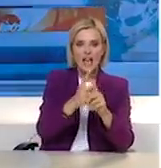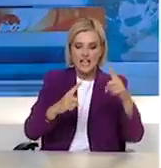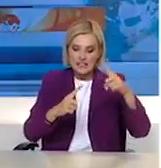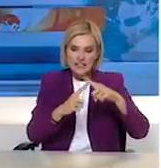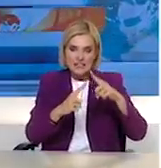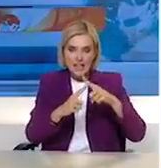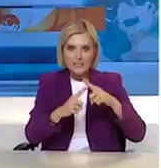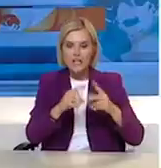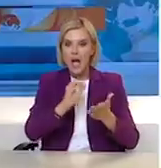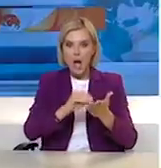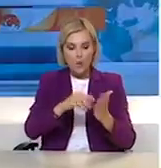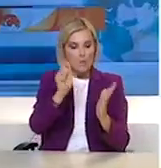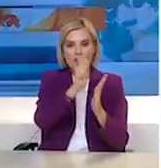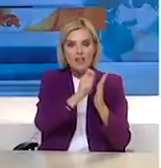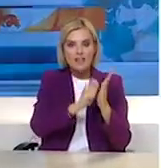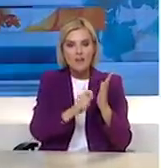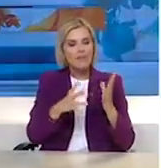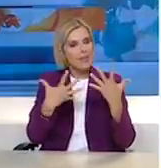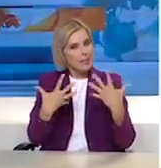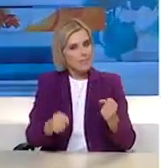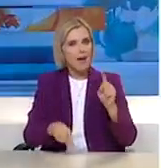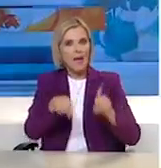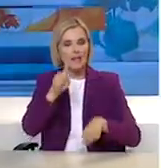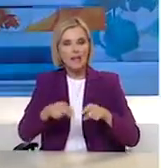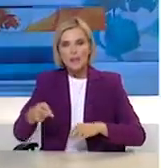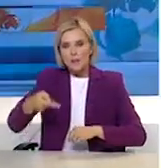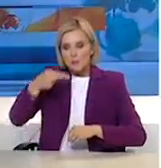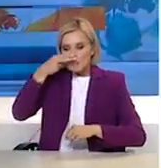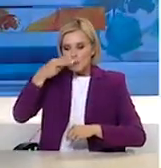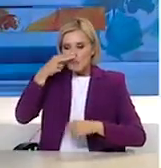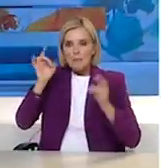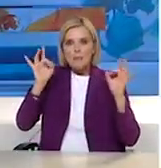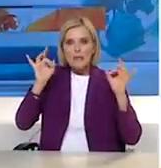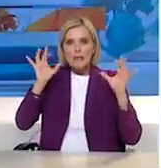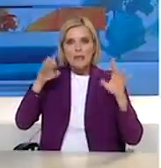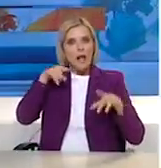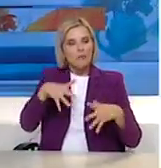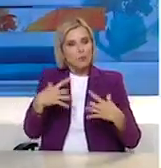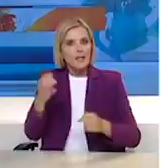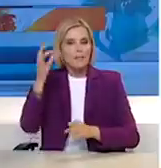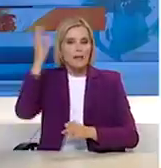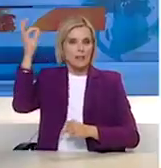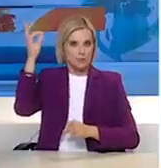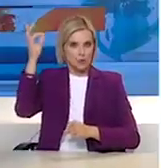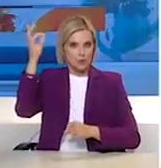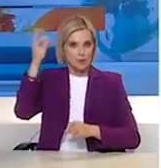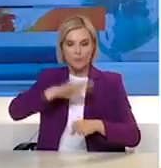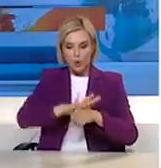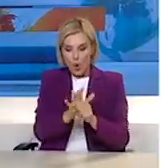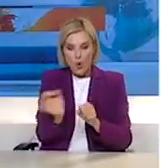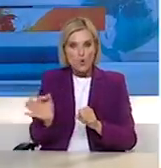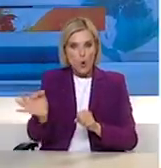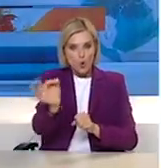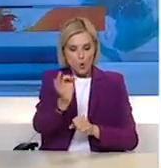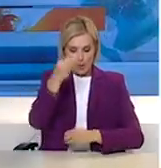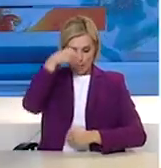διαταραχές της όσφρησης σε 64% των ασθενών. Οι κορονοϊοί γενικότερα προσβάλλουν το οσφρητικό επιθήλιο λόγω